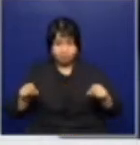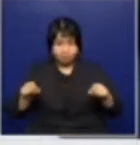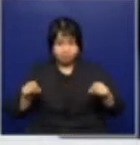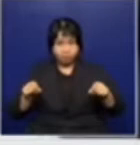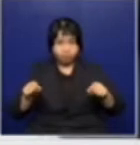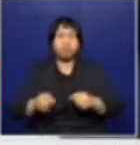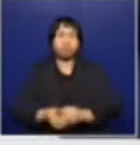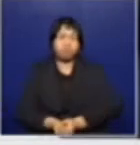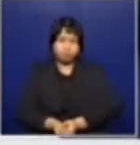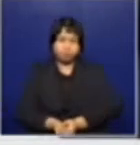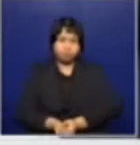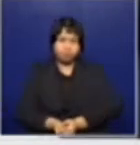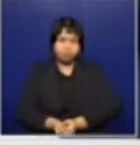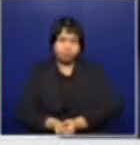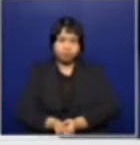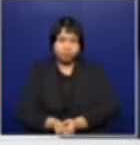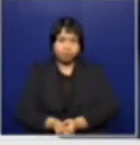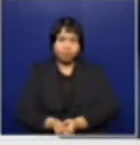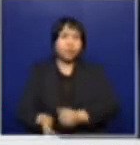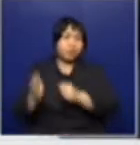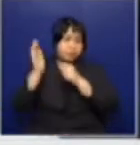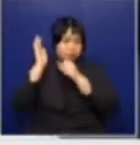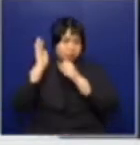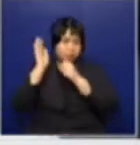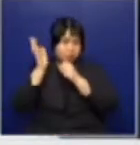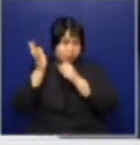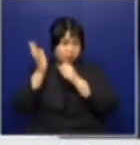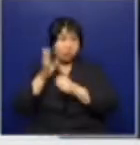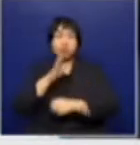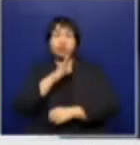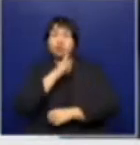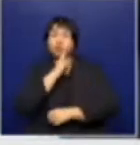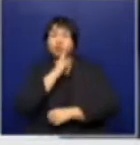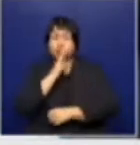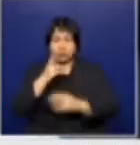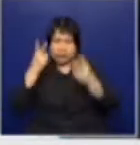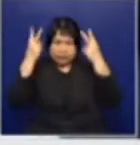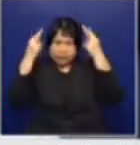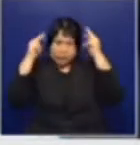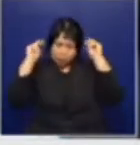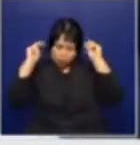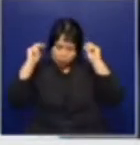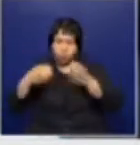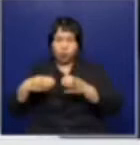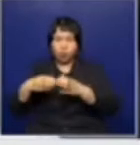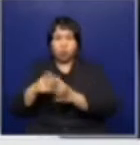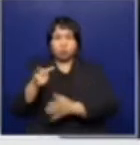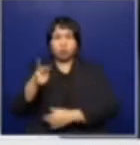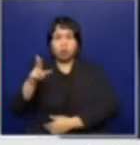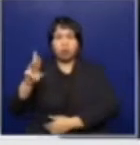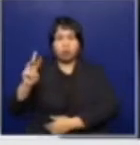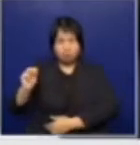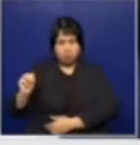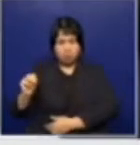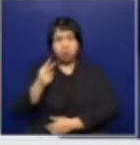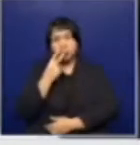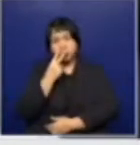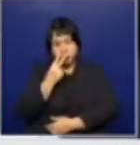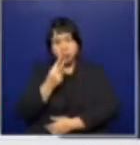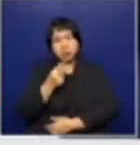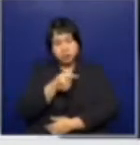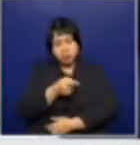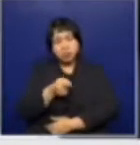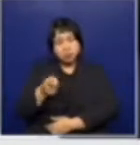หลังจากการอภิปรายถ้าท่านนายกรัฐมนตรีคณะรัฐมนตรีได้เห็นความสำคัญ